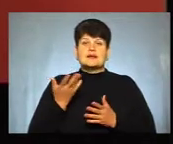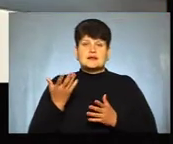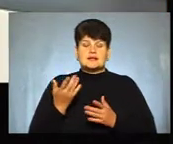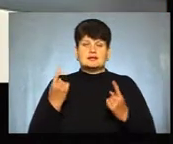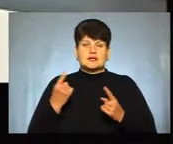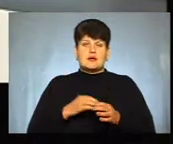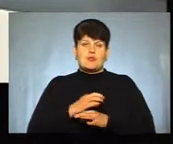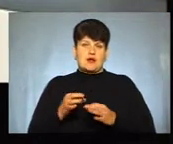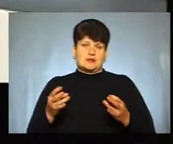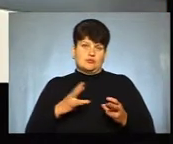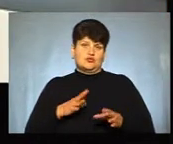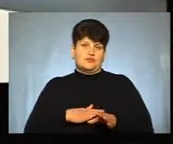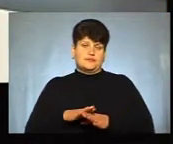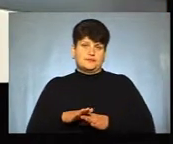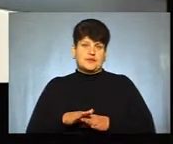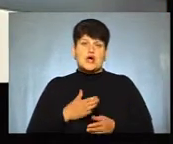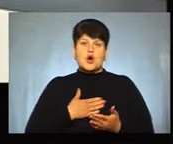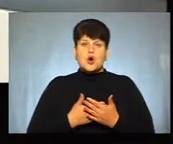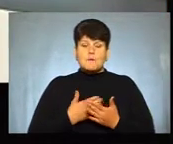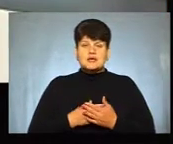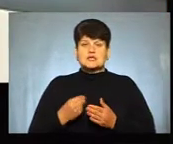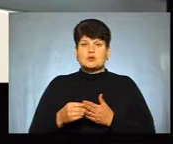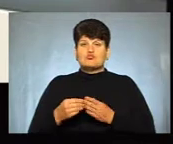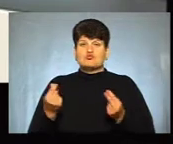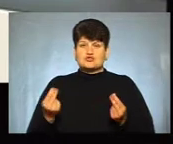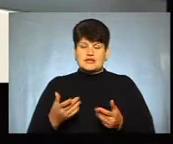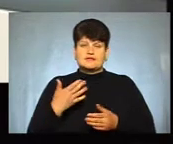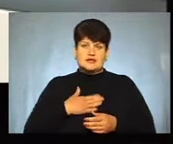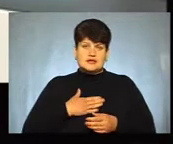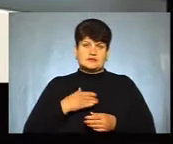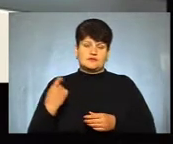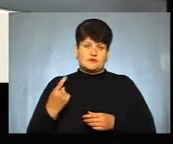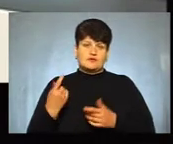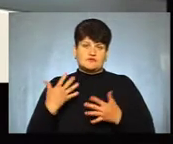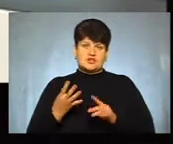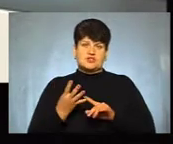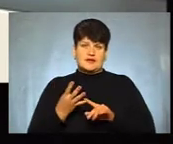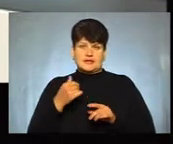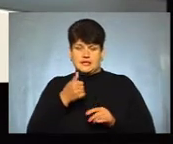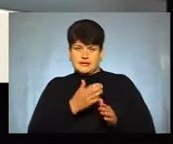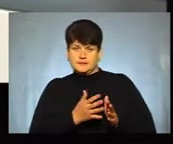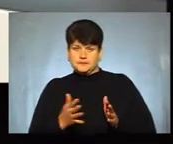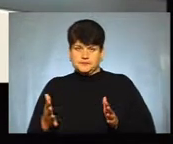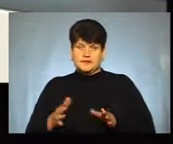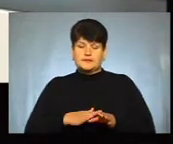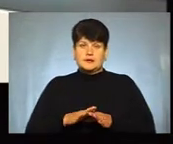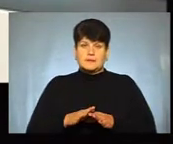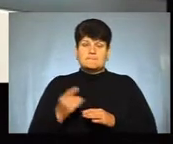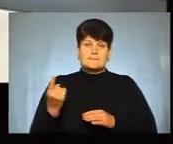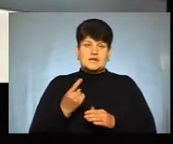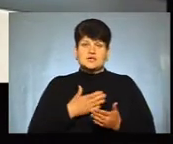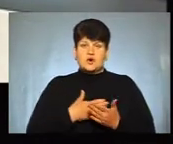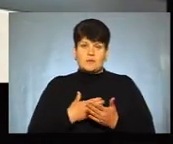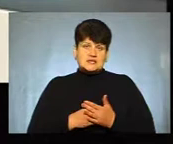реалізовано? Громадський бюджет в нас цього року, це вже четвертий рік поспіль ми організували, тобто фактично перший громадський бюджет